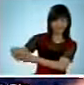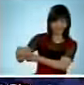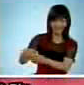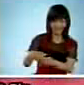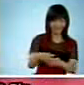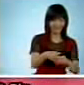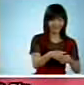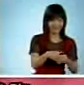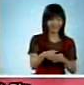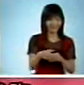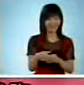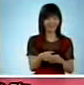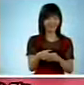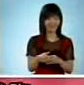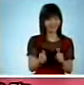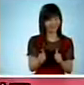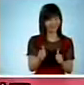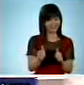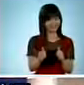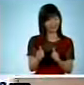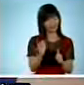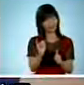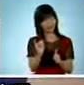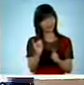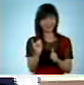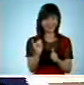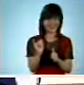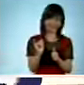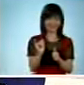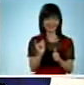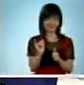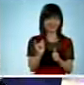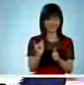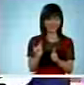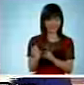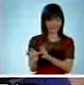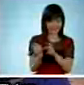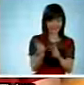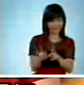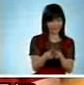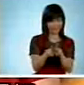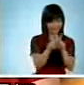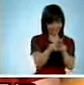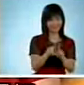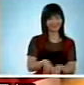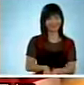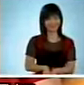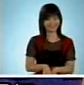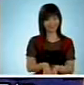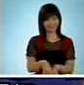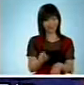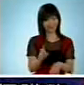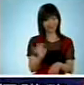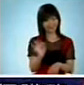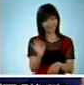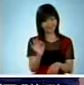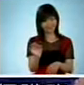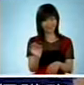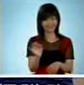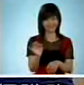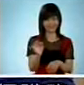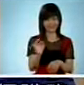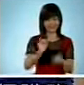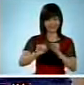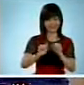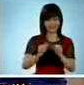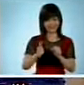了他，就带着他去跑，就比赛就对了，就跟着跑。 你这样子还好，那个执行长